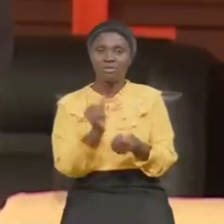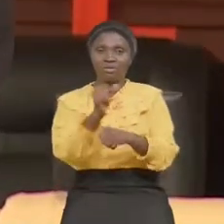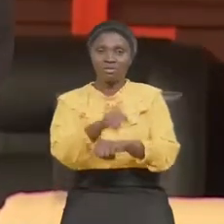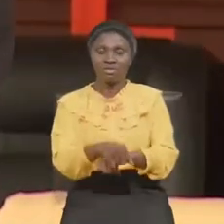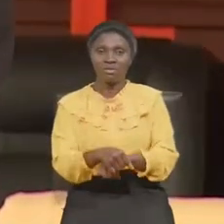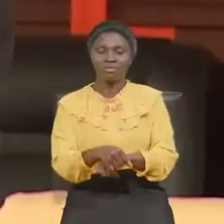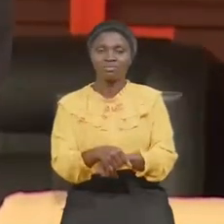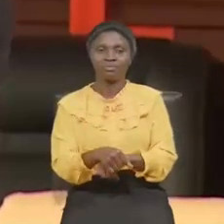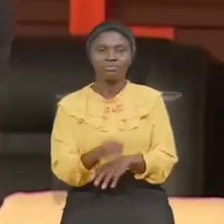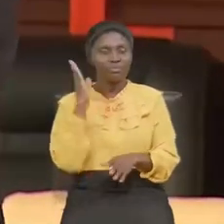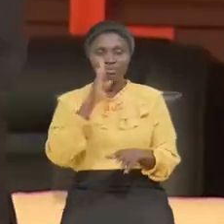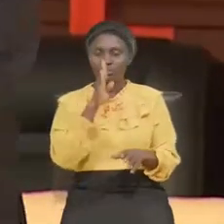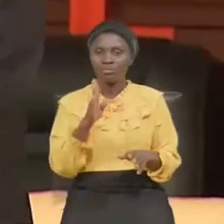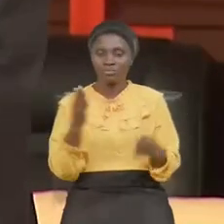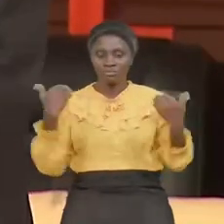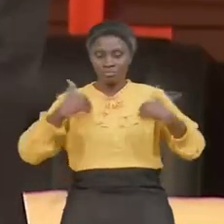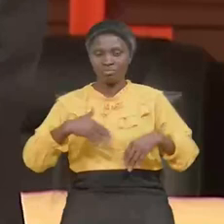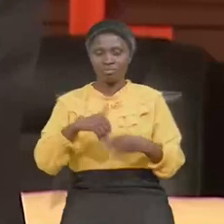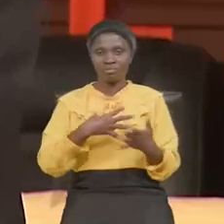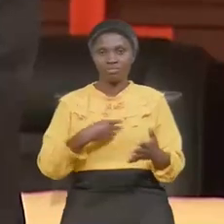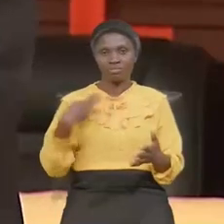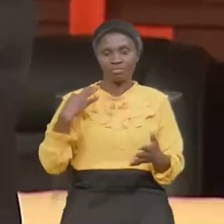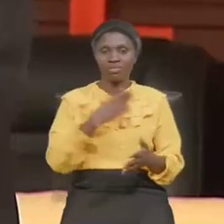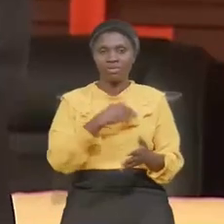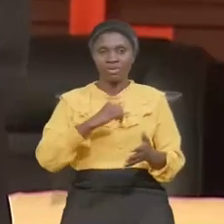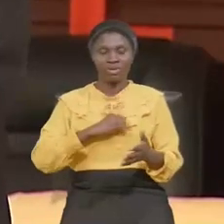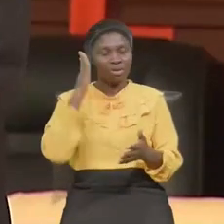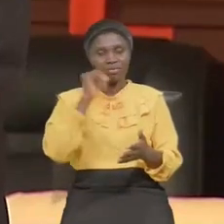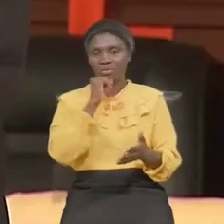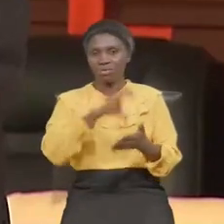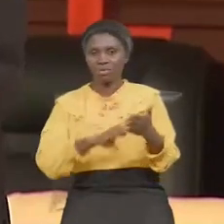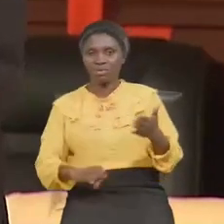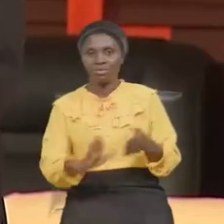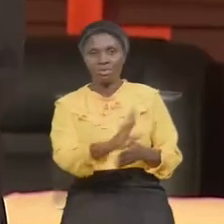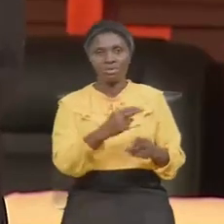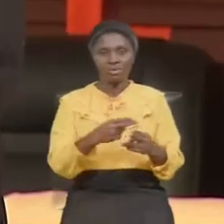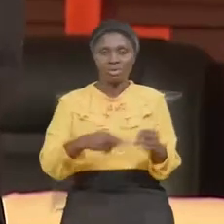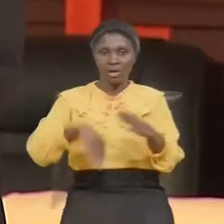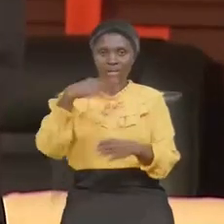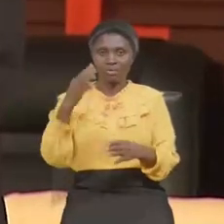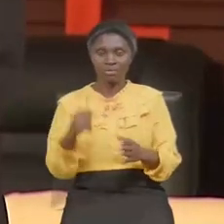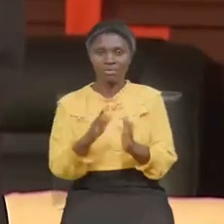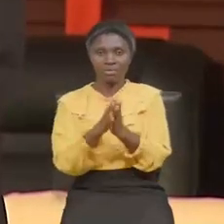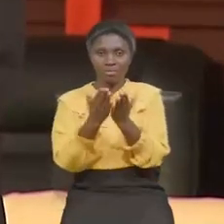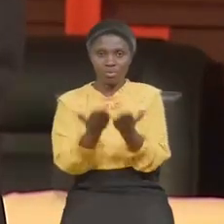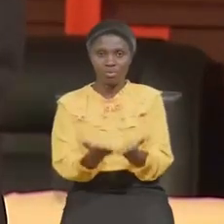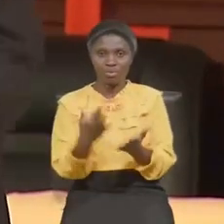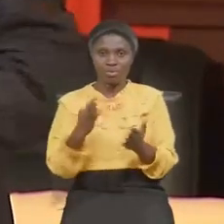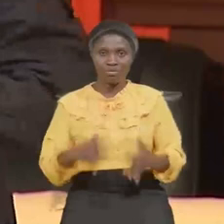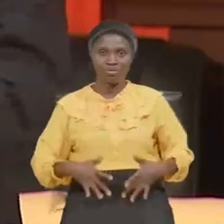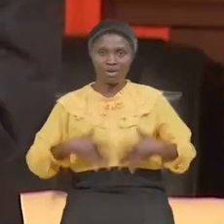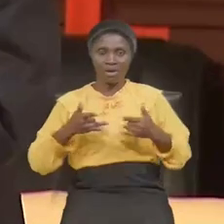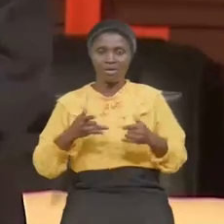Je n'effacerai point son nom du livre de vie. Et je confesserai son nom devant mon